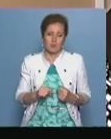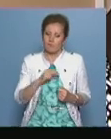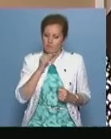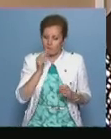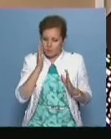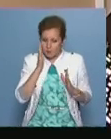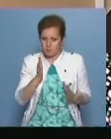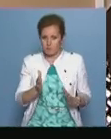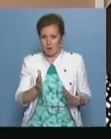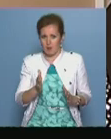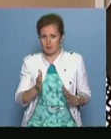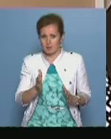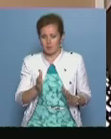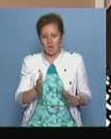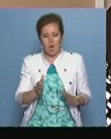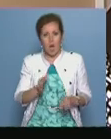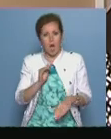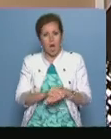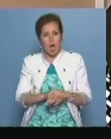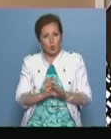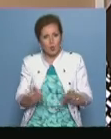внимательно и аргументированно